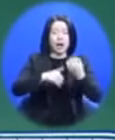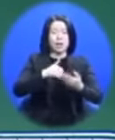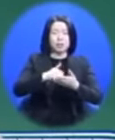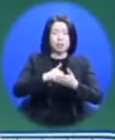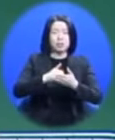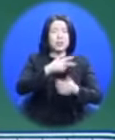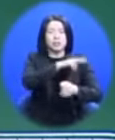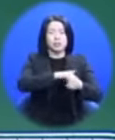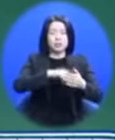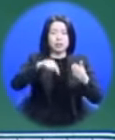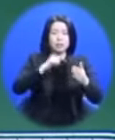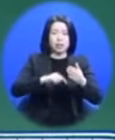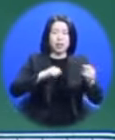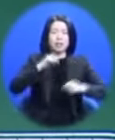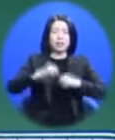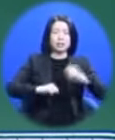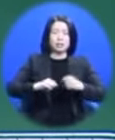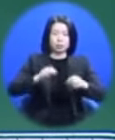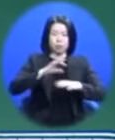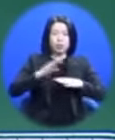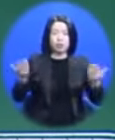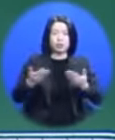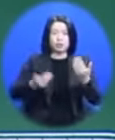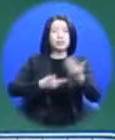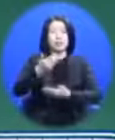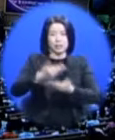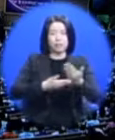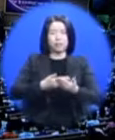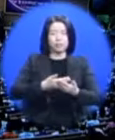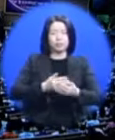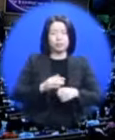놀라운 일들을 함께 나누어 주시겠습니다.